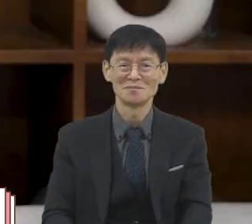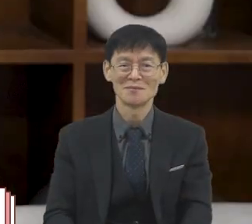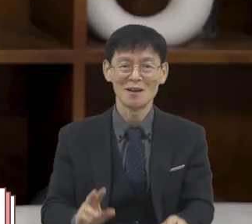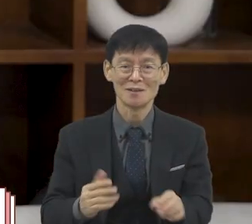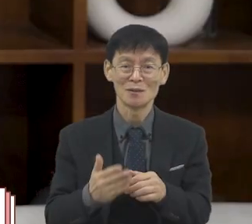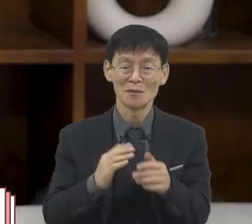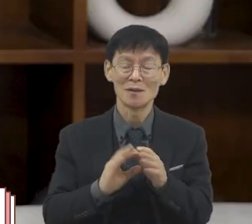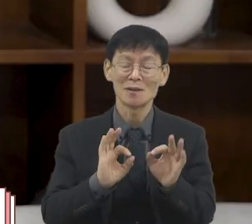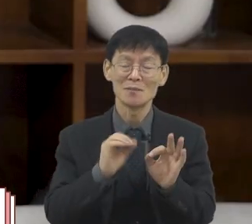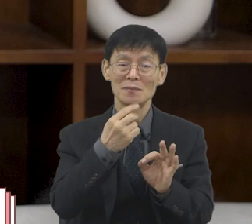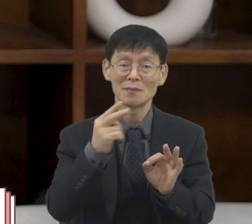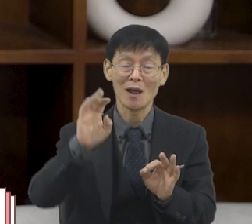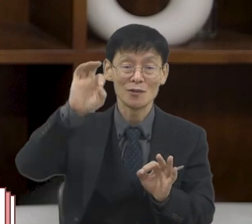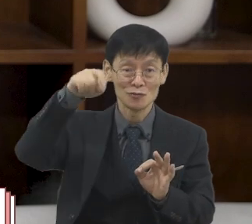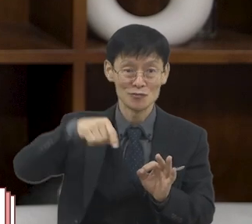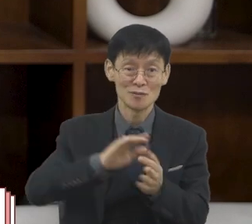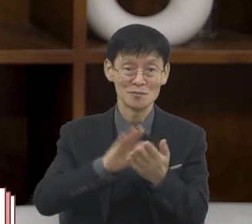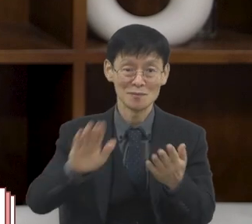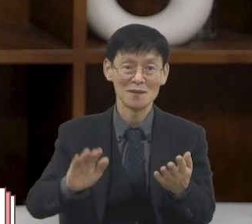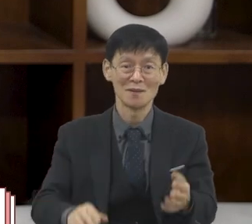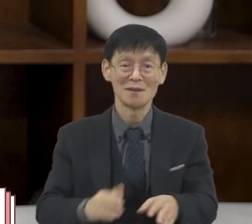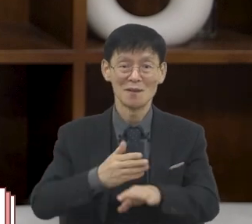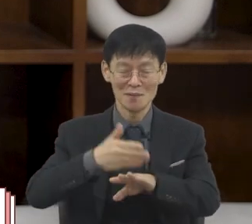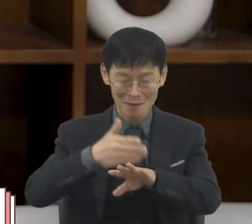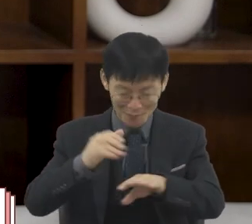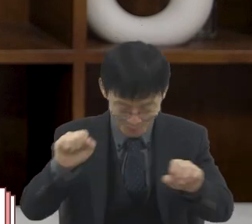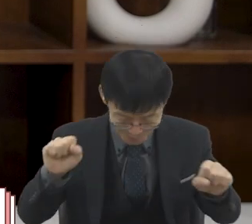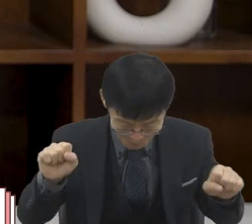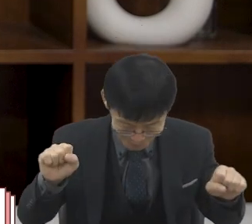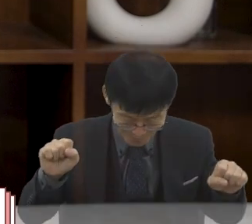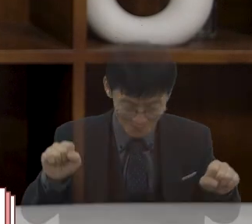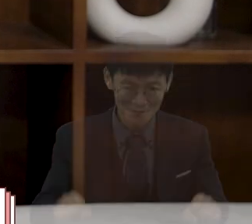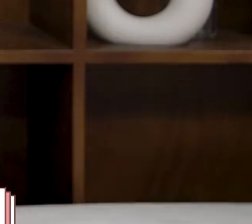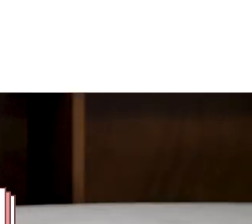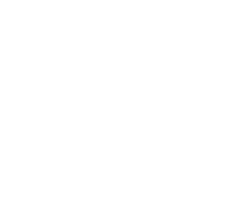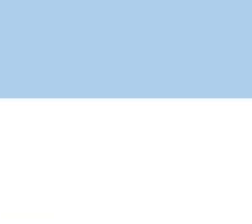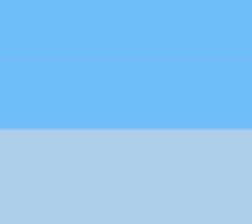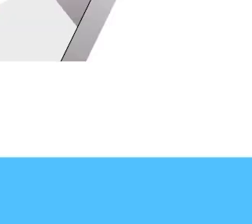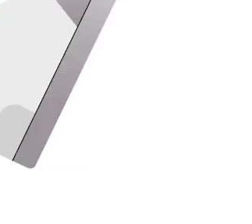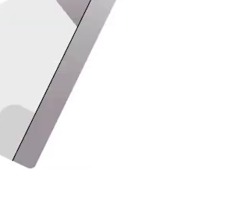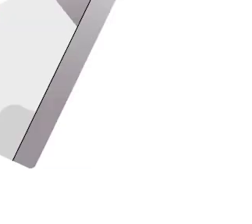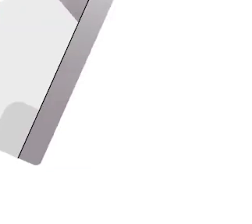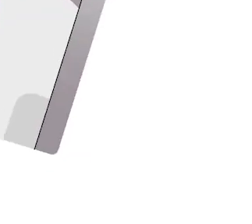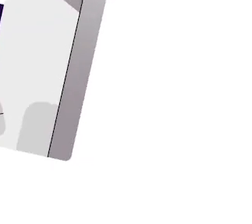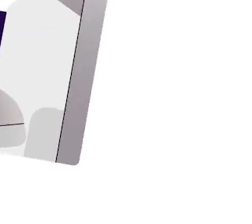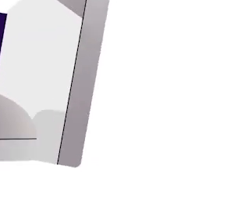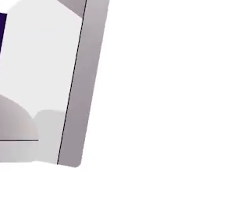지금까지 도우미 진행자 김단우였습니다. 안녕!